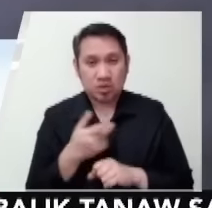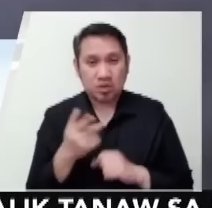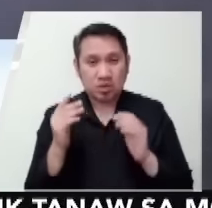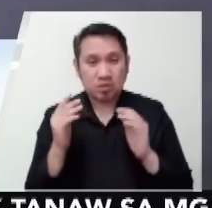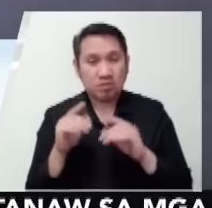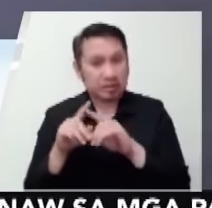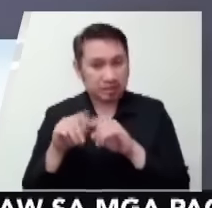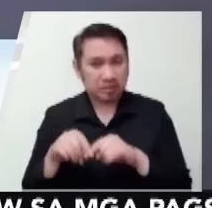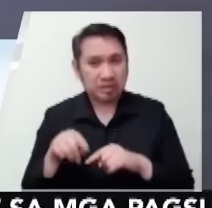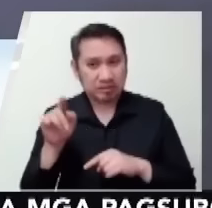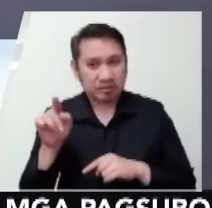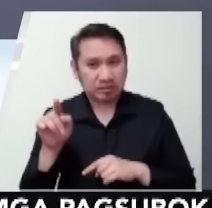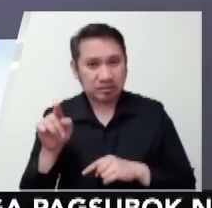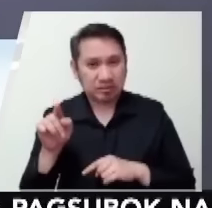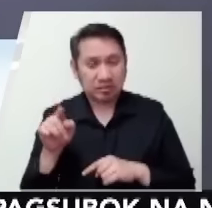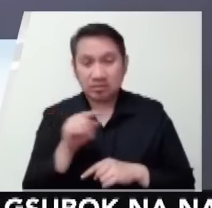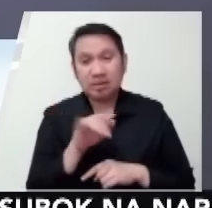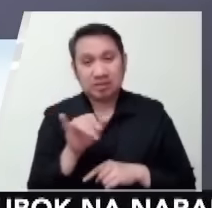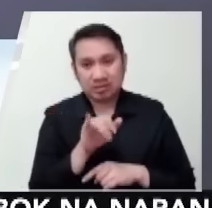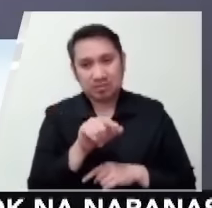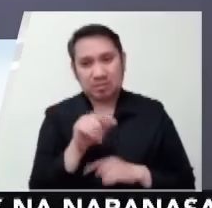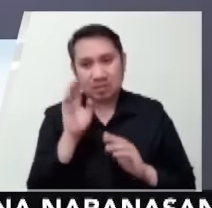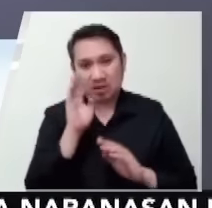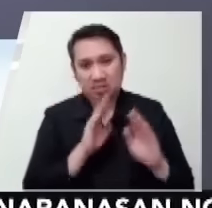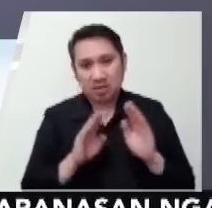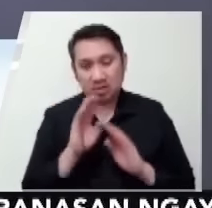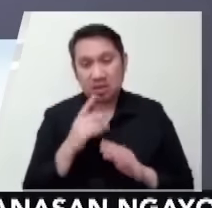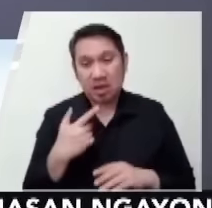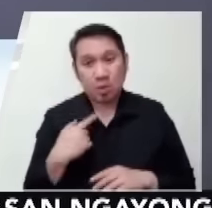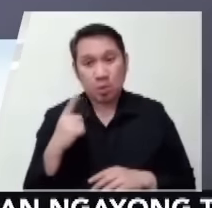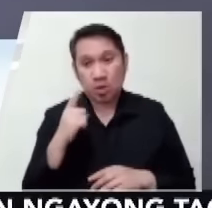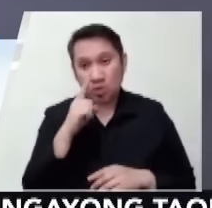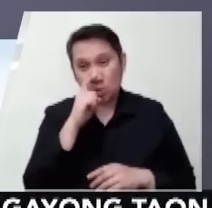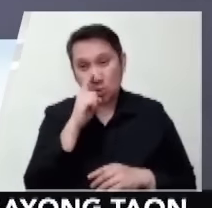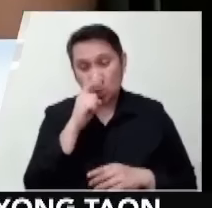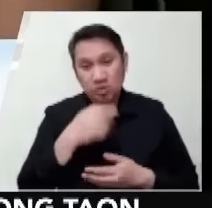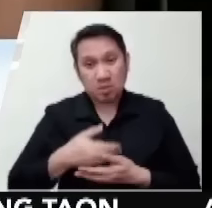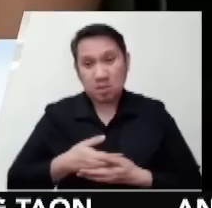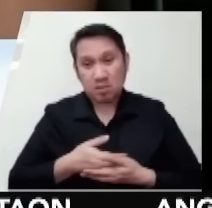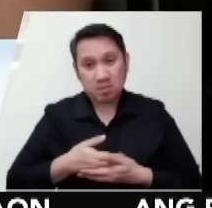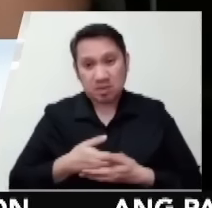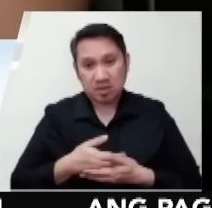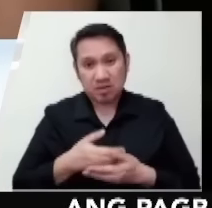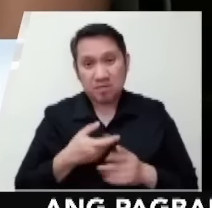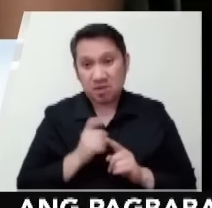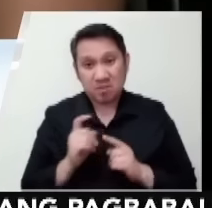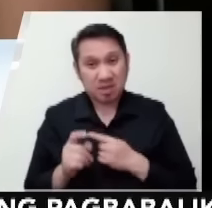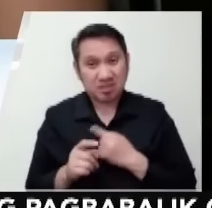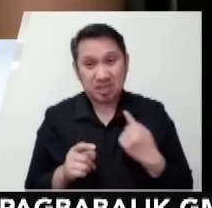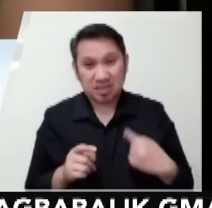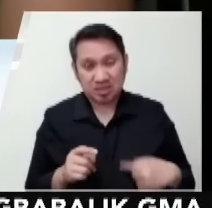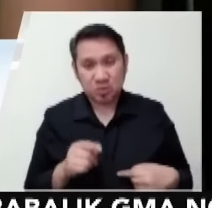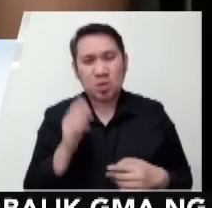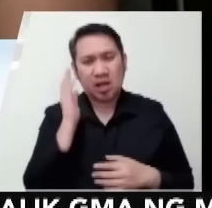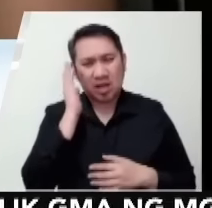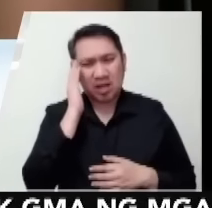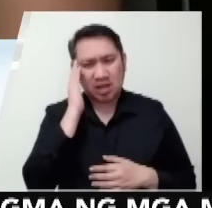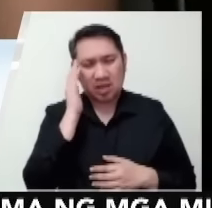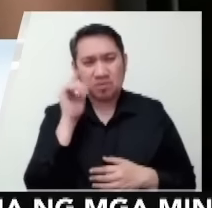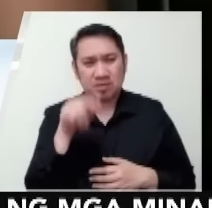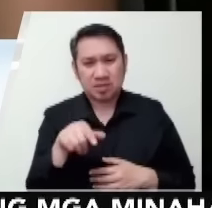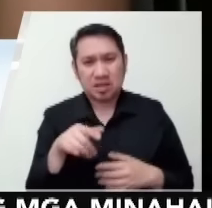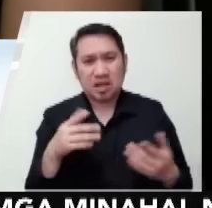ni Ika, hindi rin niya tunay na pangalan, na may isang taong gulang din na anak sa isa ring Chinese national. Alam ni na Maya at Ika na oras na